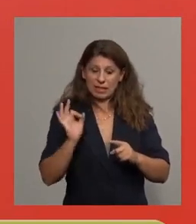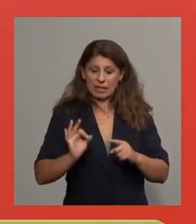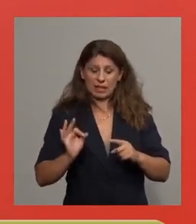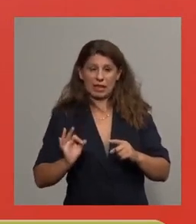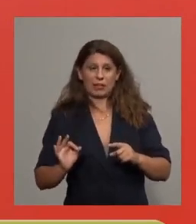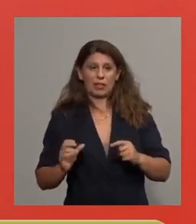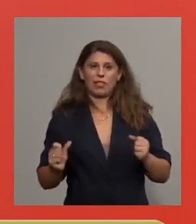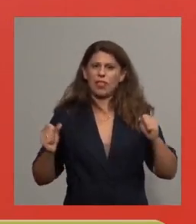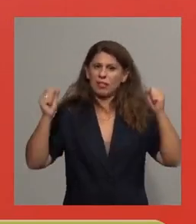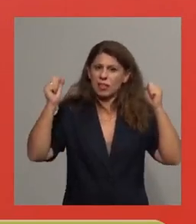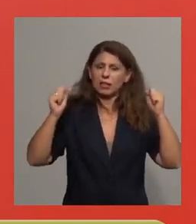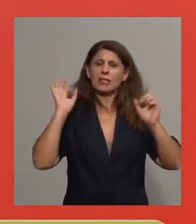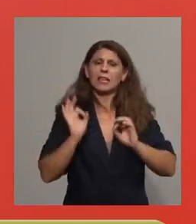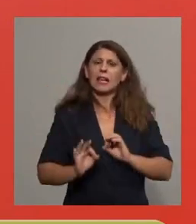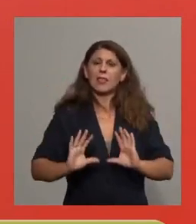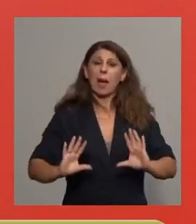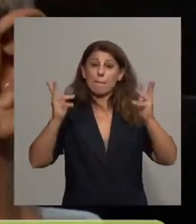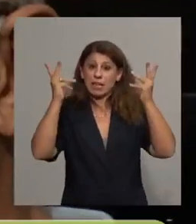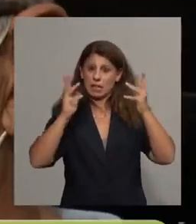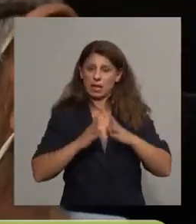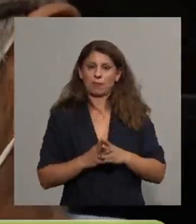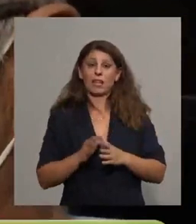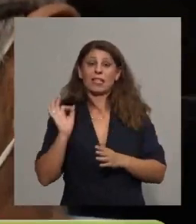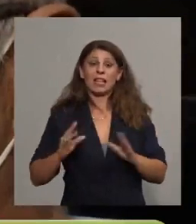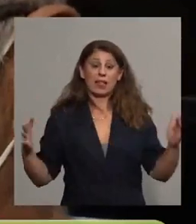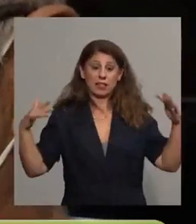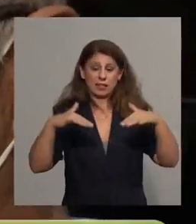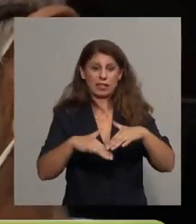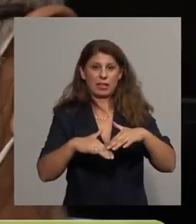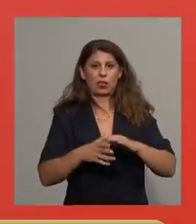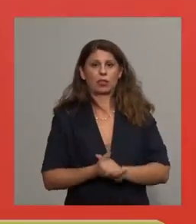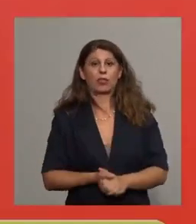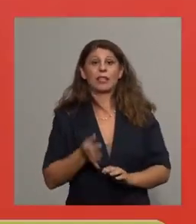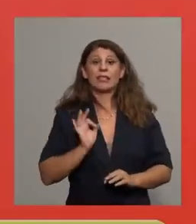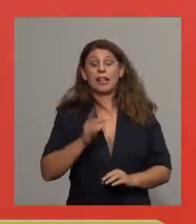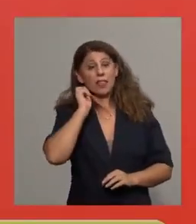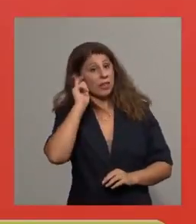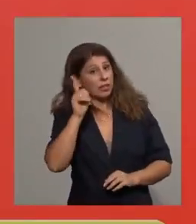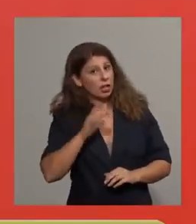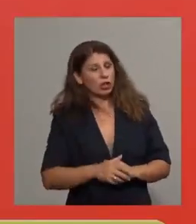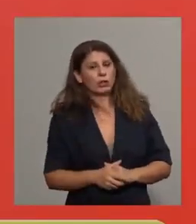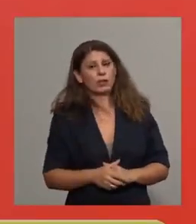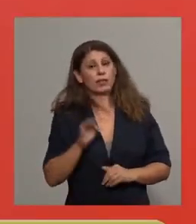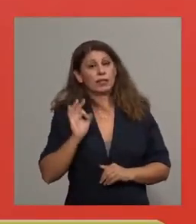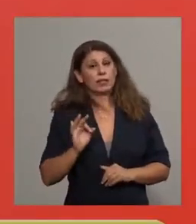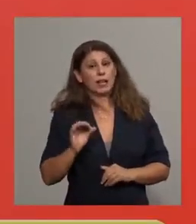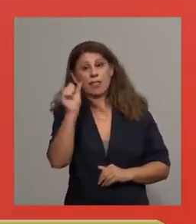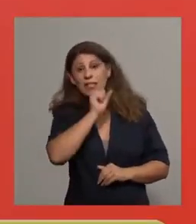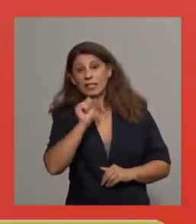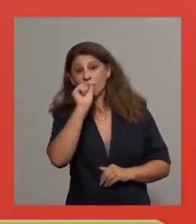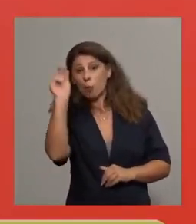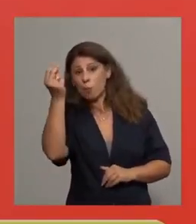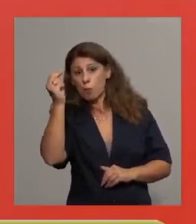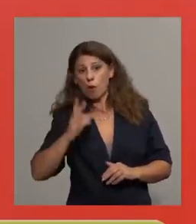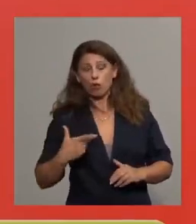σε κάθε απεργία, σε κάθε συγκέντρωση, σε κάθε εκδήλωση, σε κάθε συναυλία